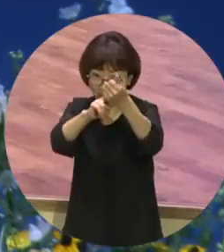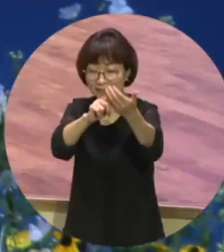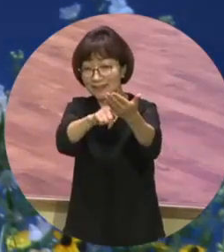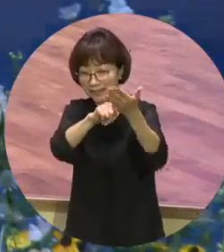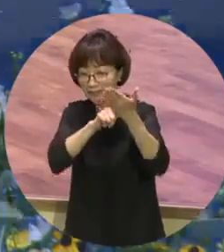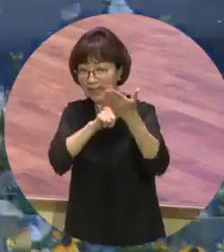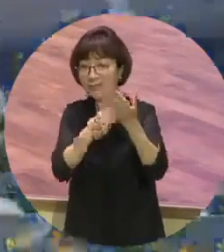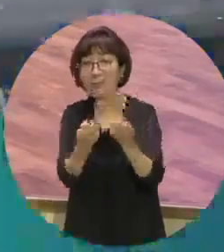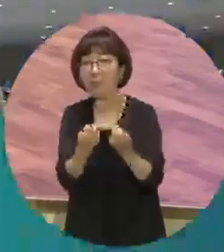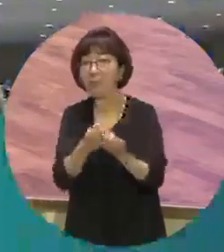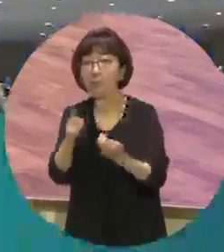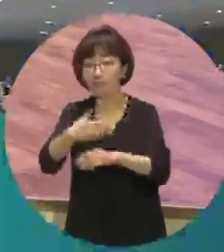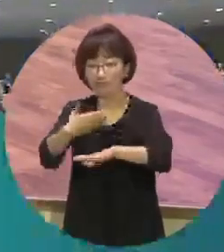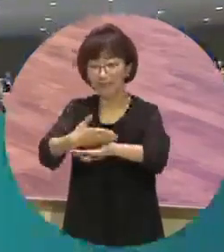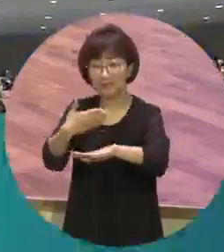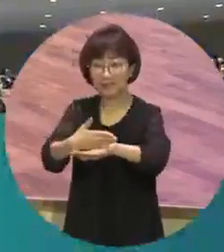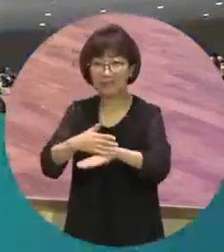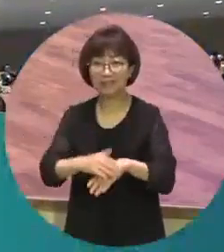10절입니다.